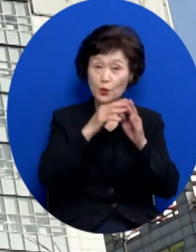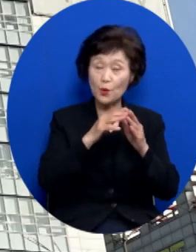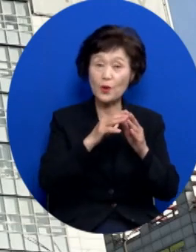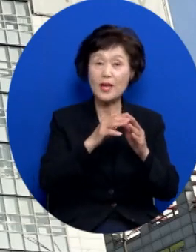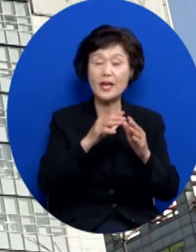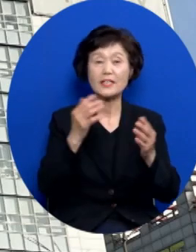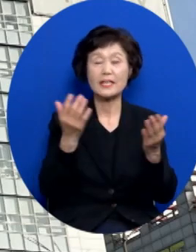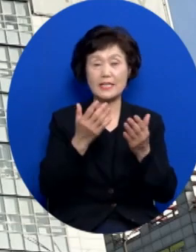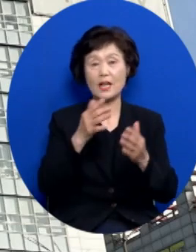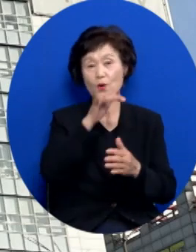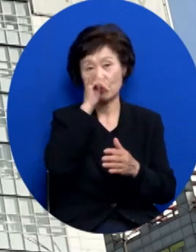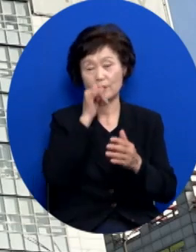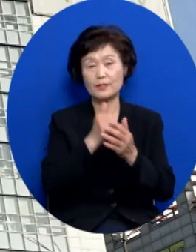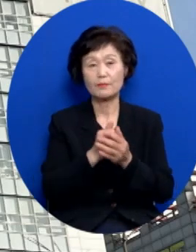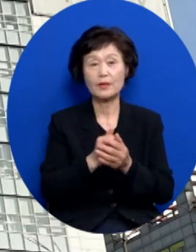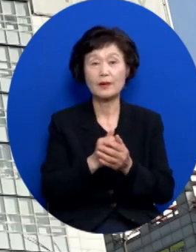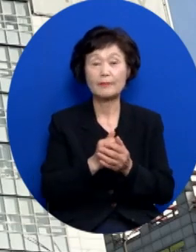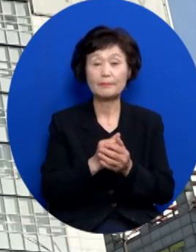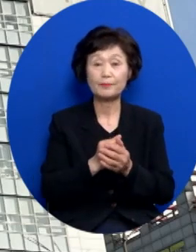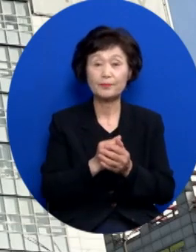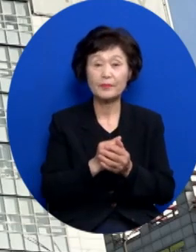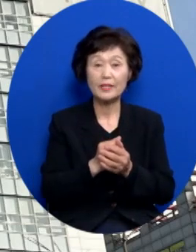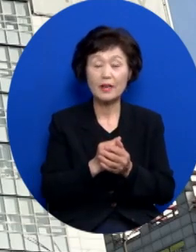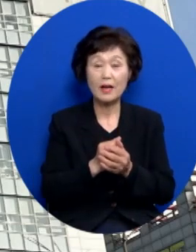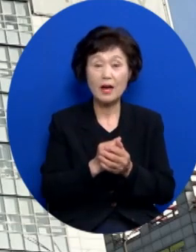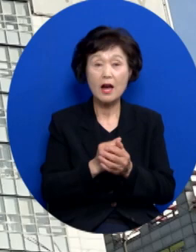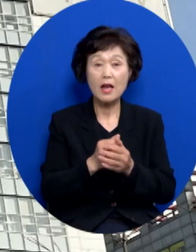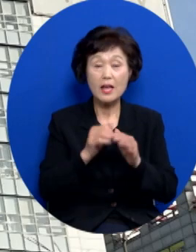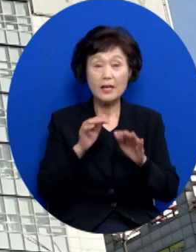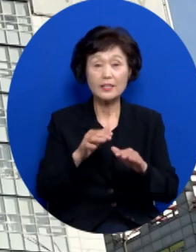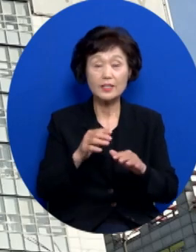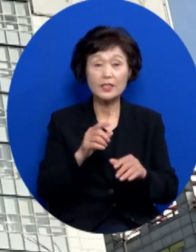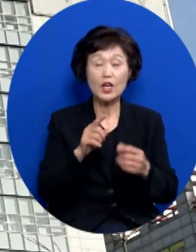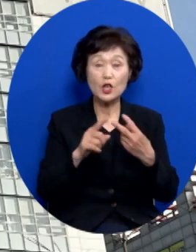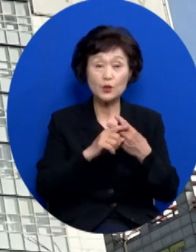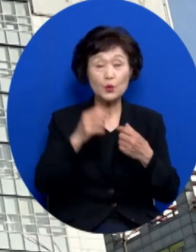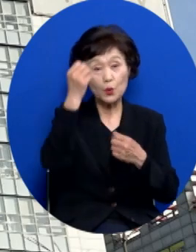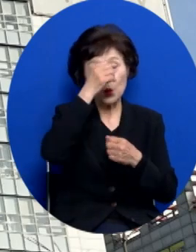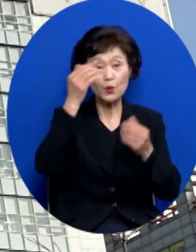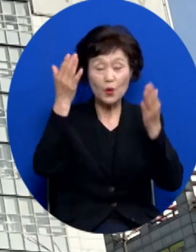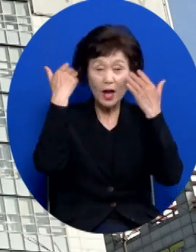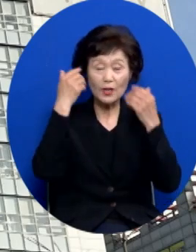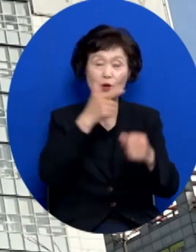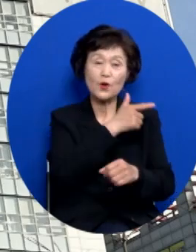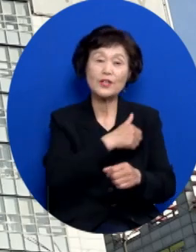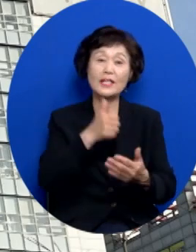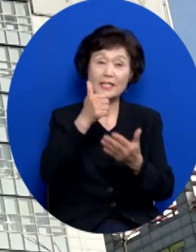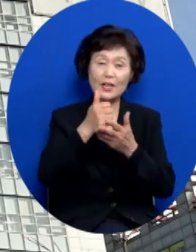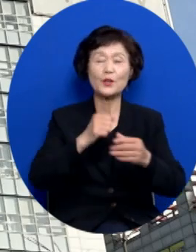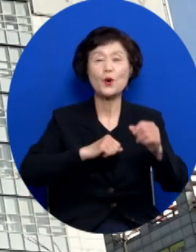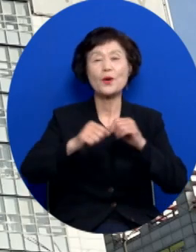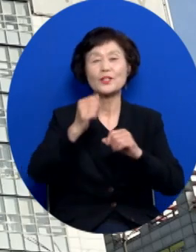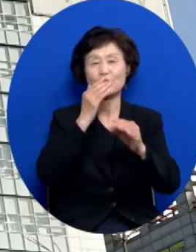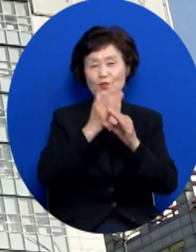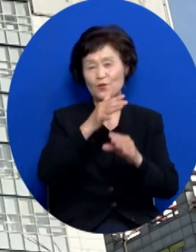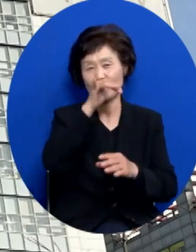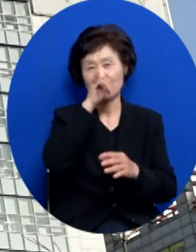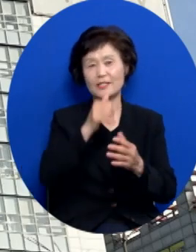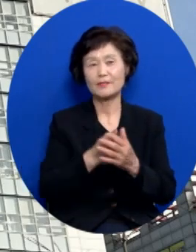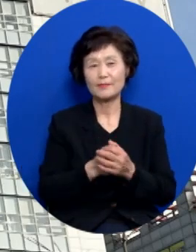반석교회에서 사역하고 있으며 홍지 중고등학교 이사장 등으로도 활동하고 있습니다. 지금까지 오늘의 주요 단신이었습니다.